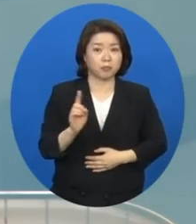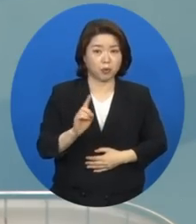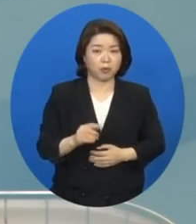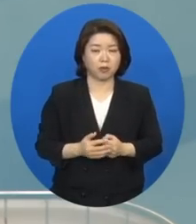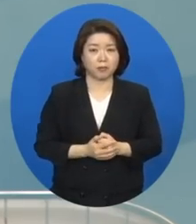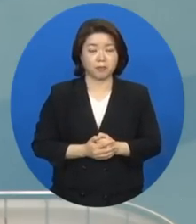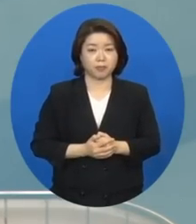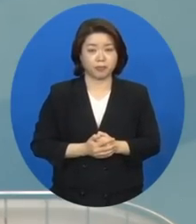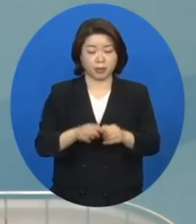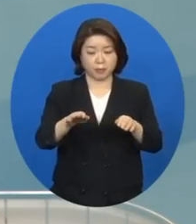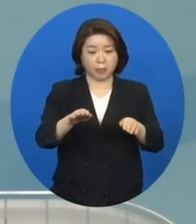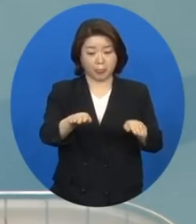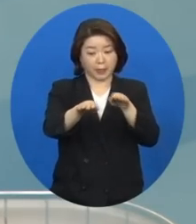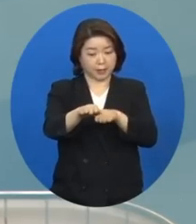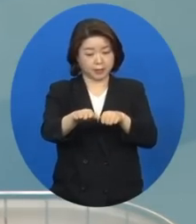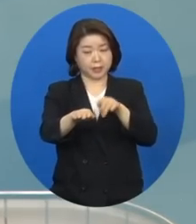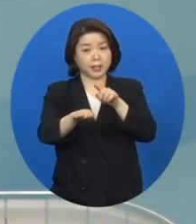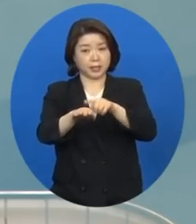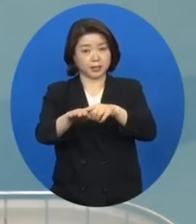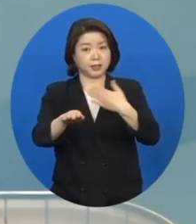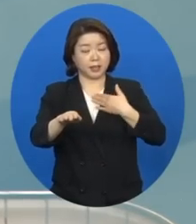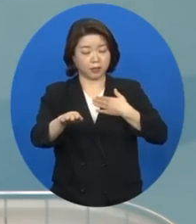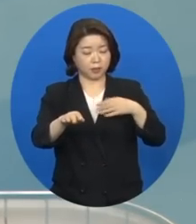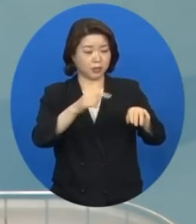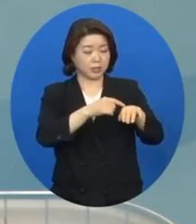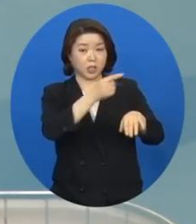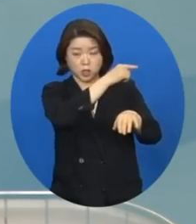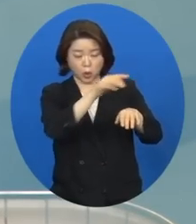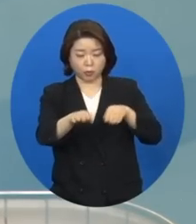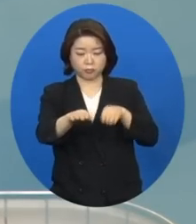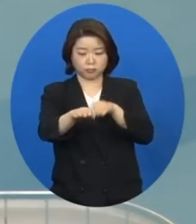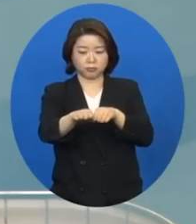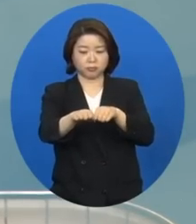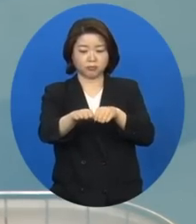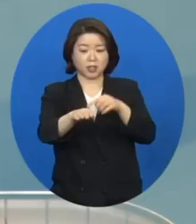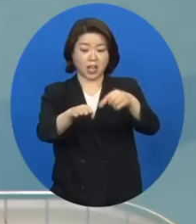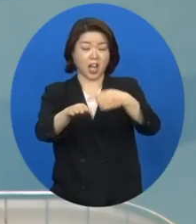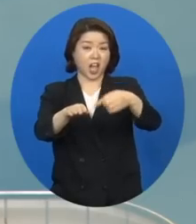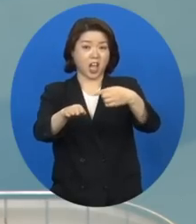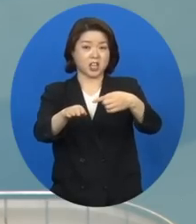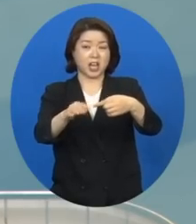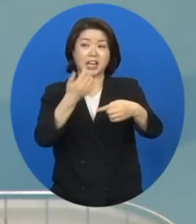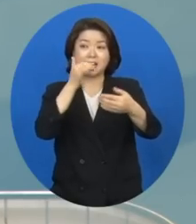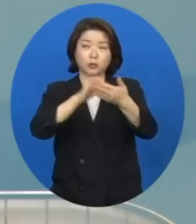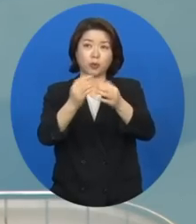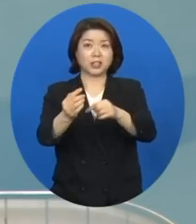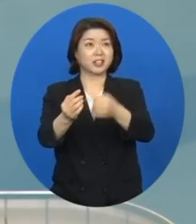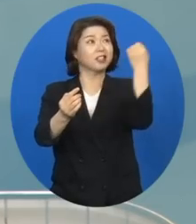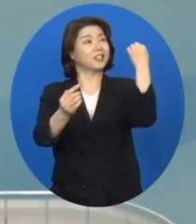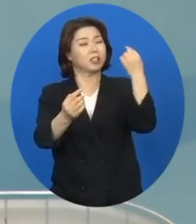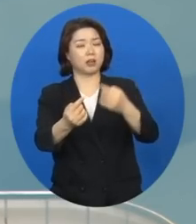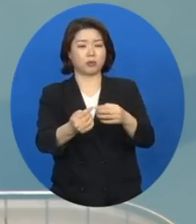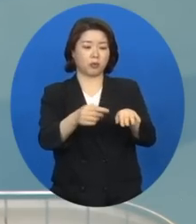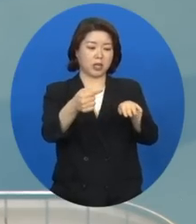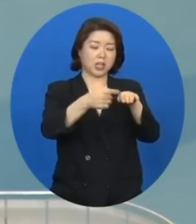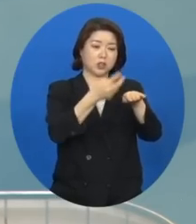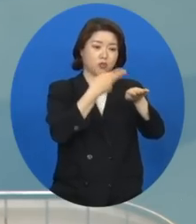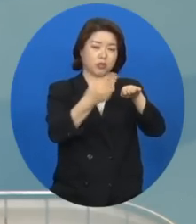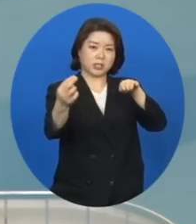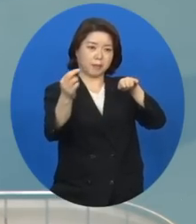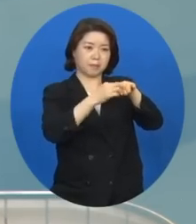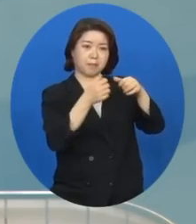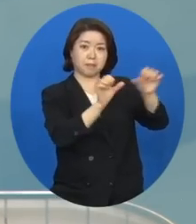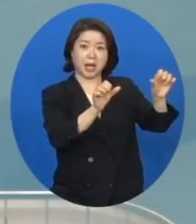그 차가 제 차 뒤에 있었는데 제 뒷바퀴에 돌이 튀겨가지고 자기 앞 유리창이 깨졌다는 거예요. 그러니까